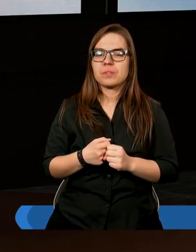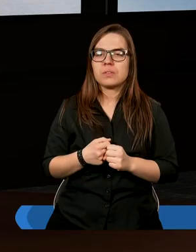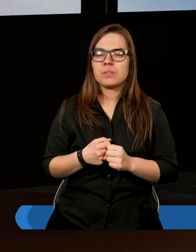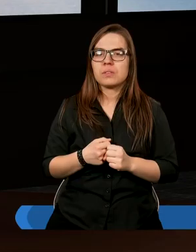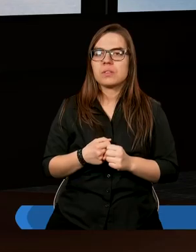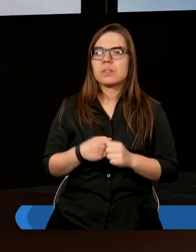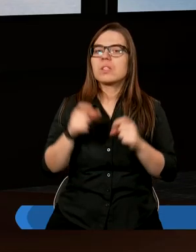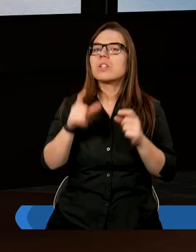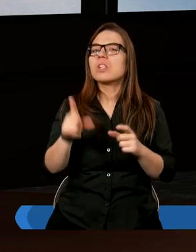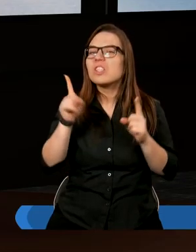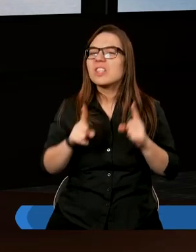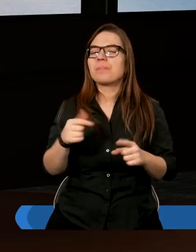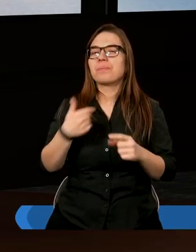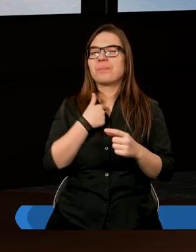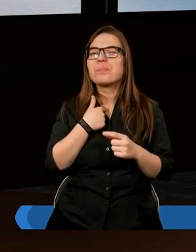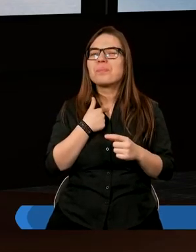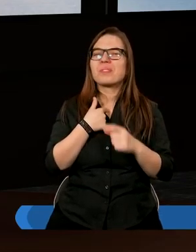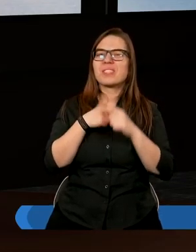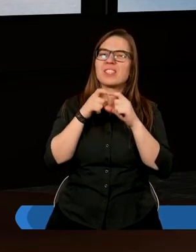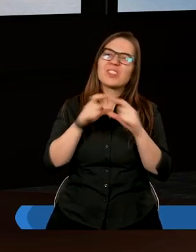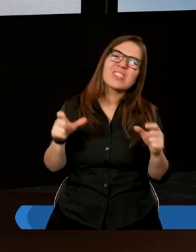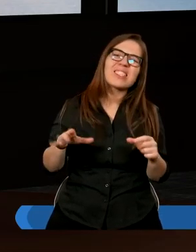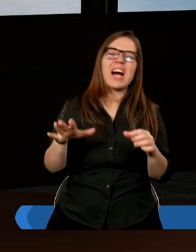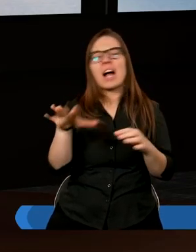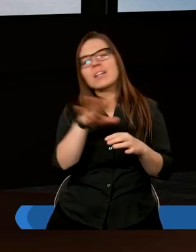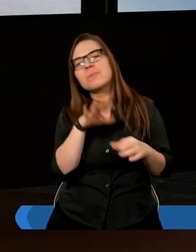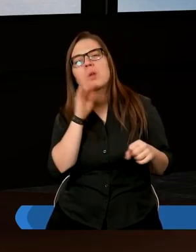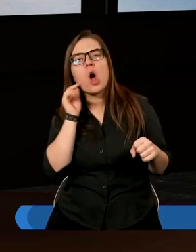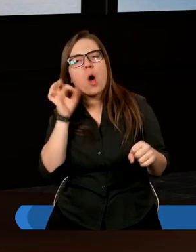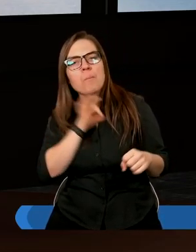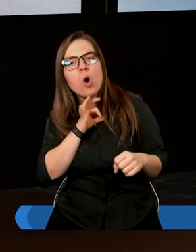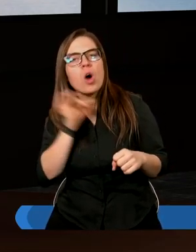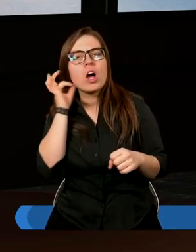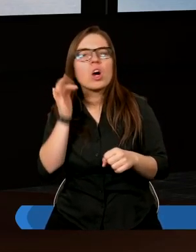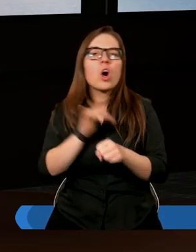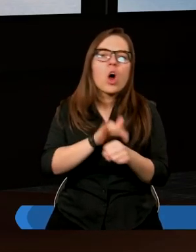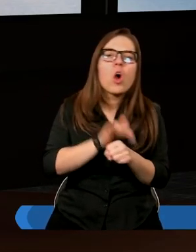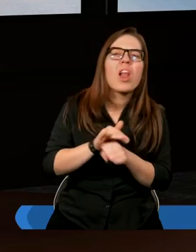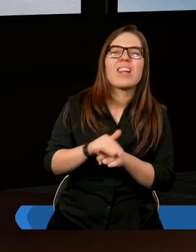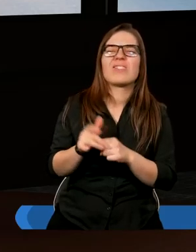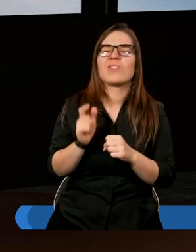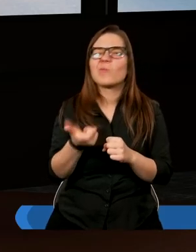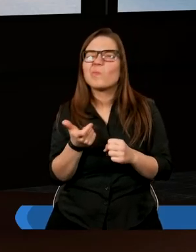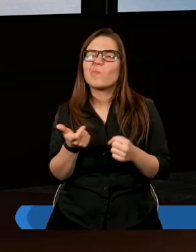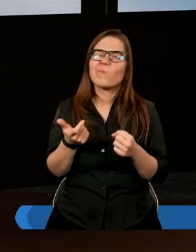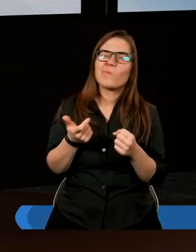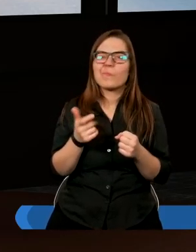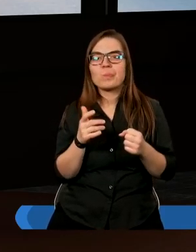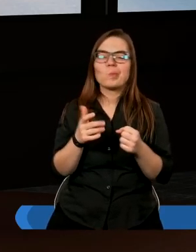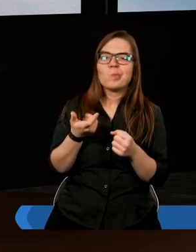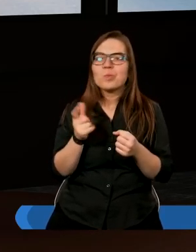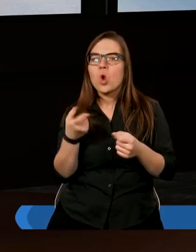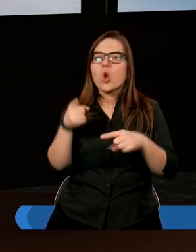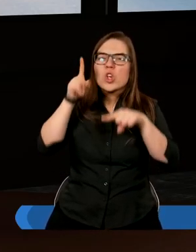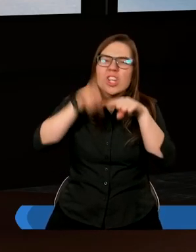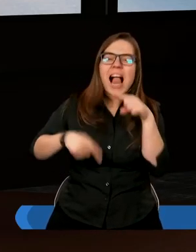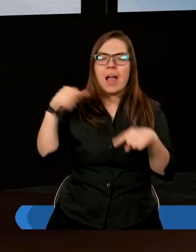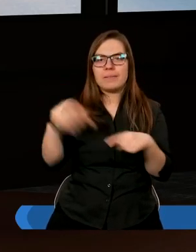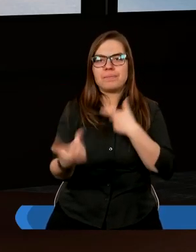coś musiały moje koleżanki zrobić nie takiego, nie będę mówiła dokładnie, co,